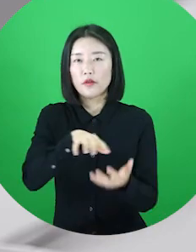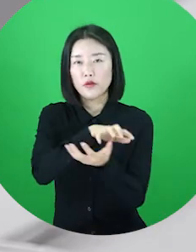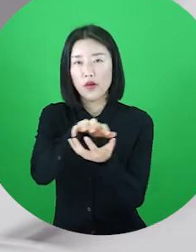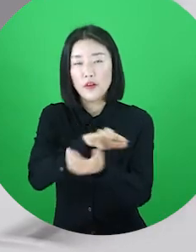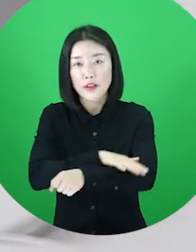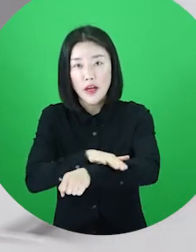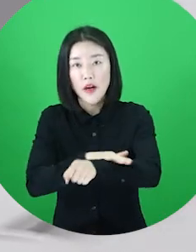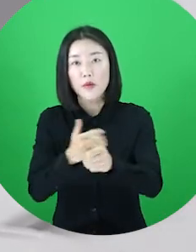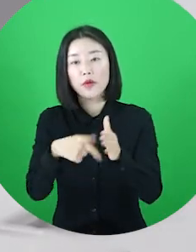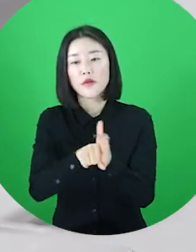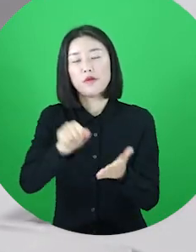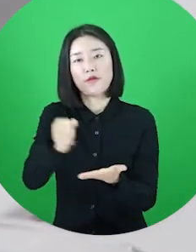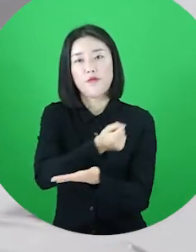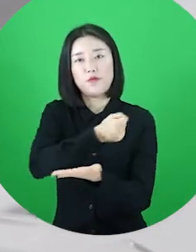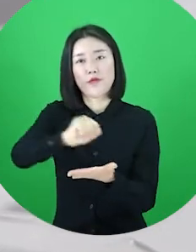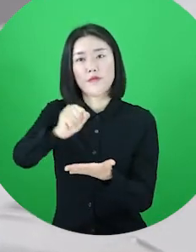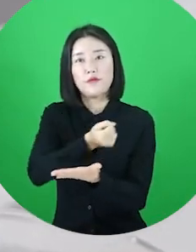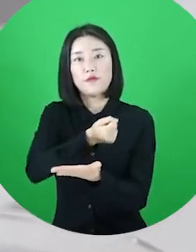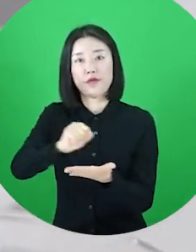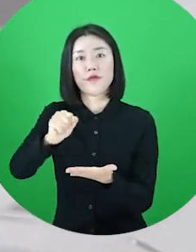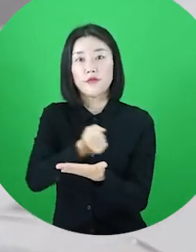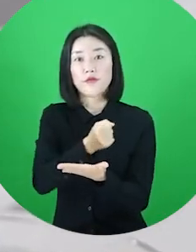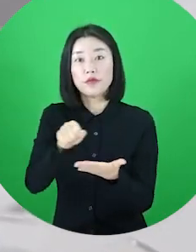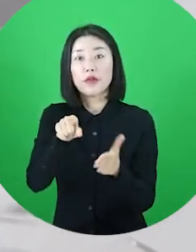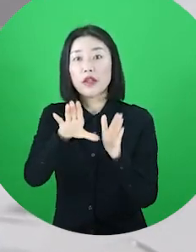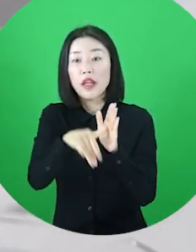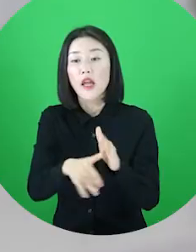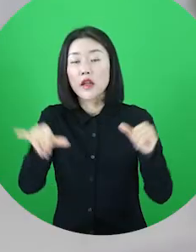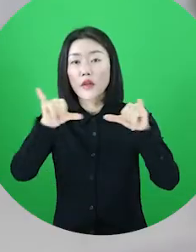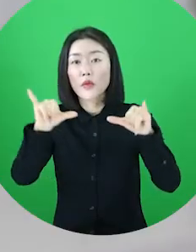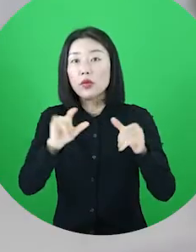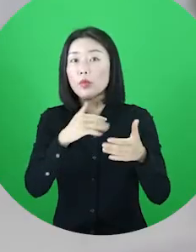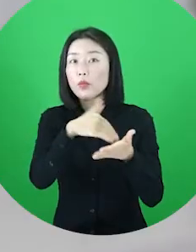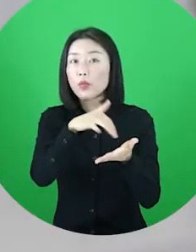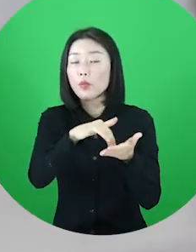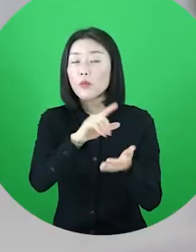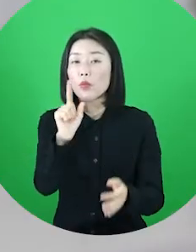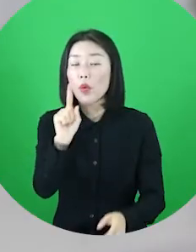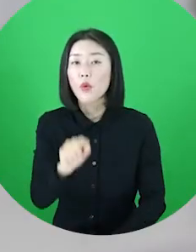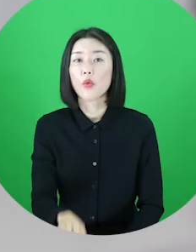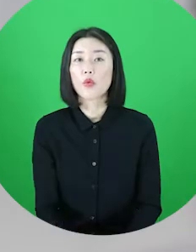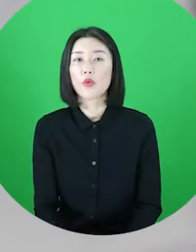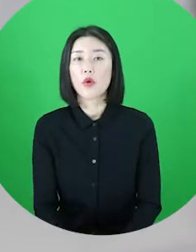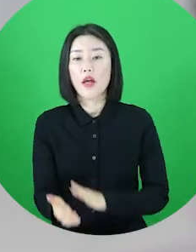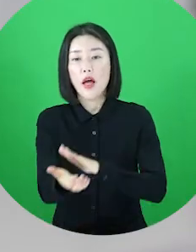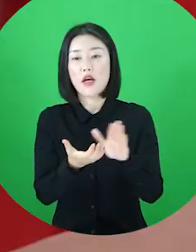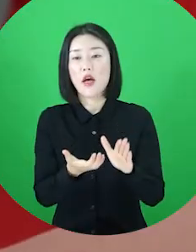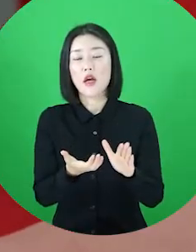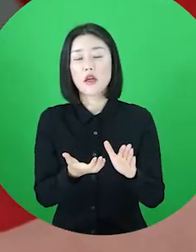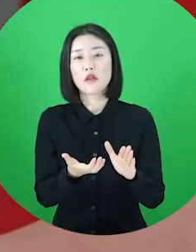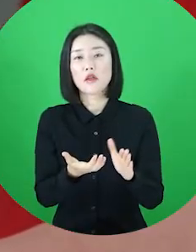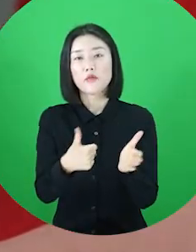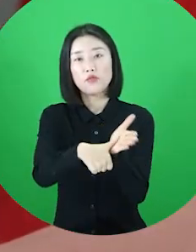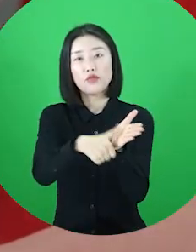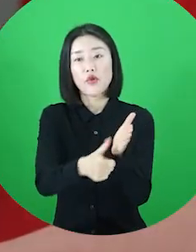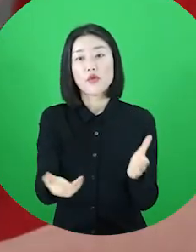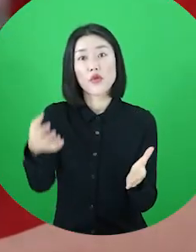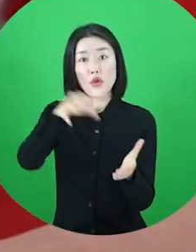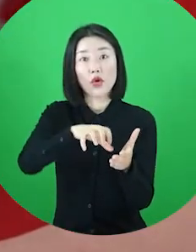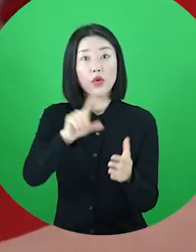비벼주면서 우리가 넣은 재료를 이야기해 볼까요? 우리 어떤 재료를 넣었죠?